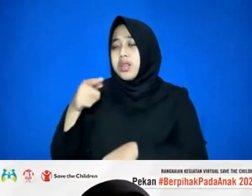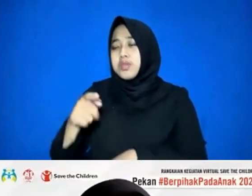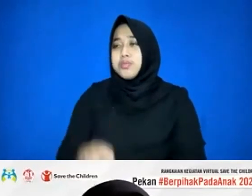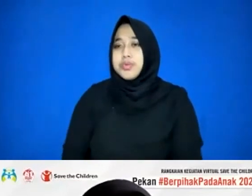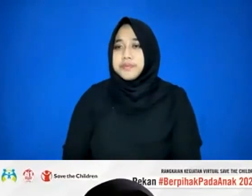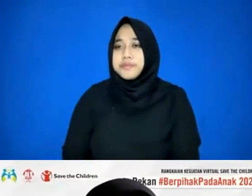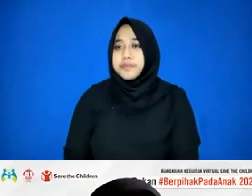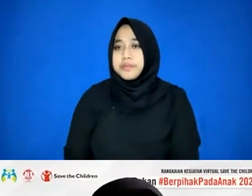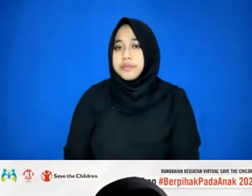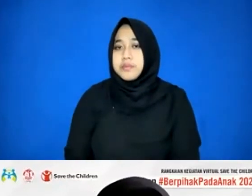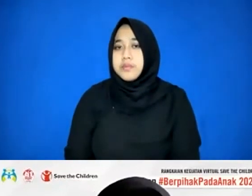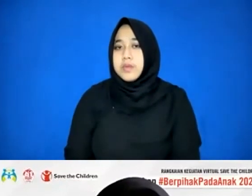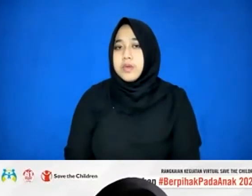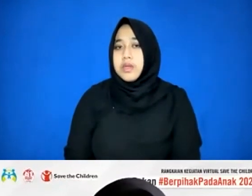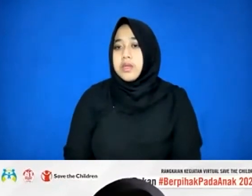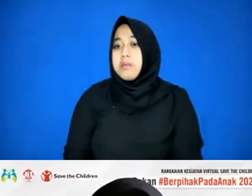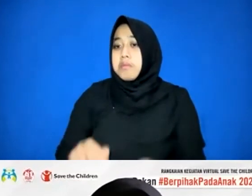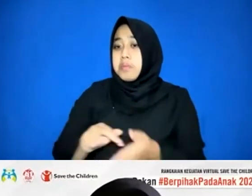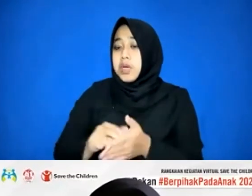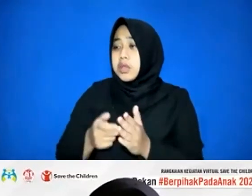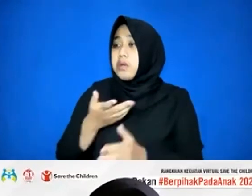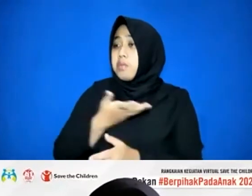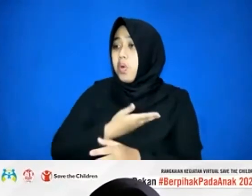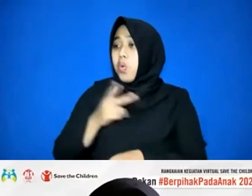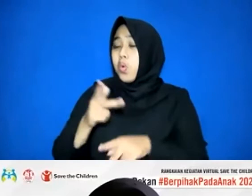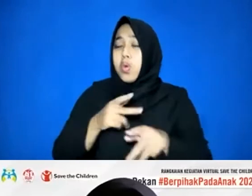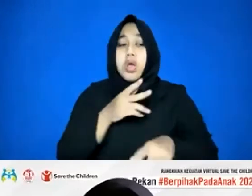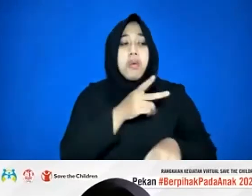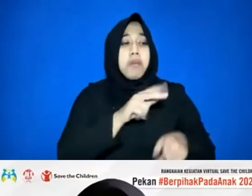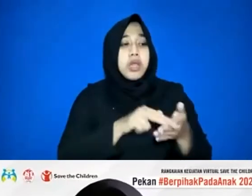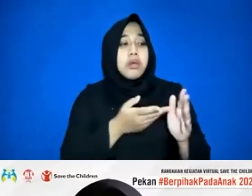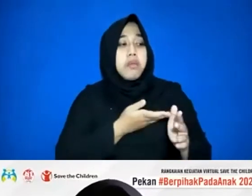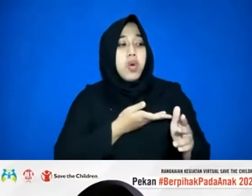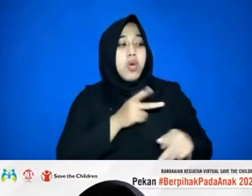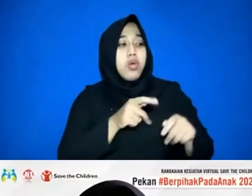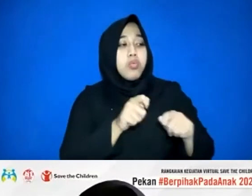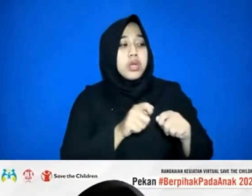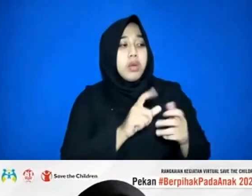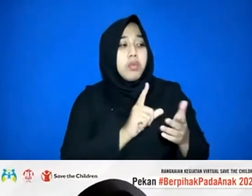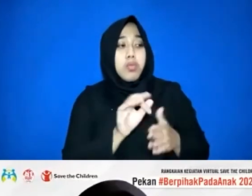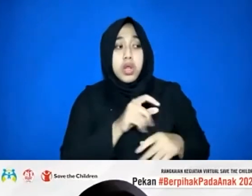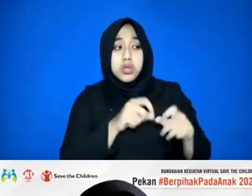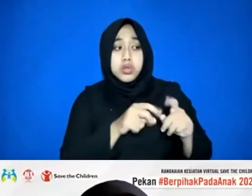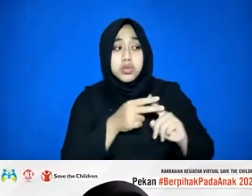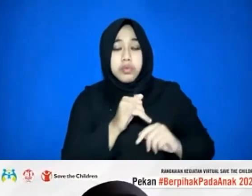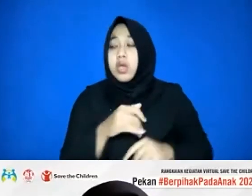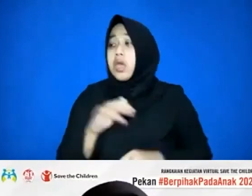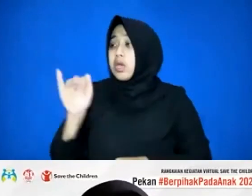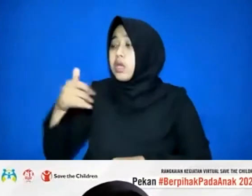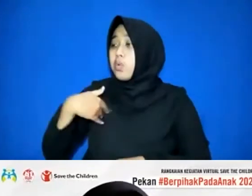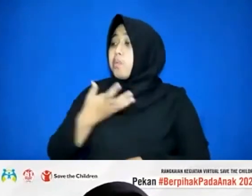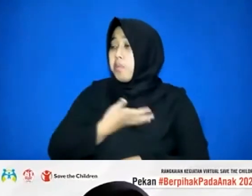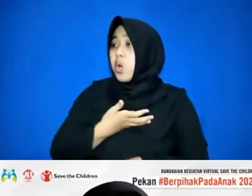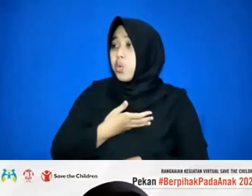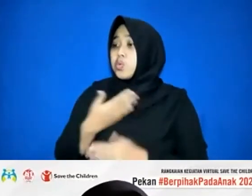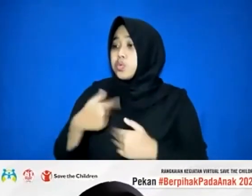gitu. Tapi berkenan kalau seandainya memang yang buat laporan nanti bukan Mbak Sofi? Berkenan Mas, berkenan, saya